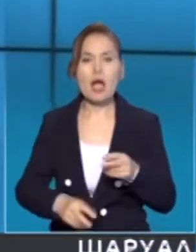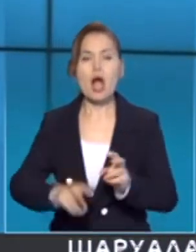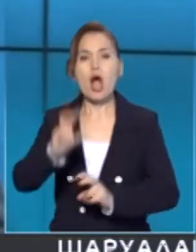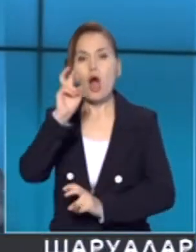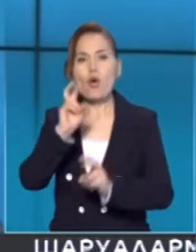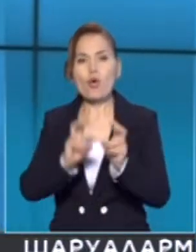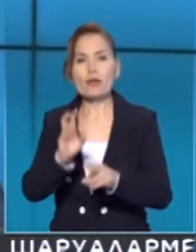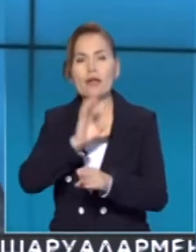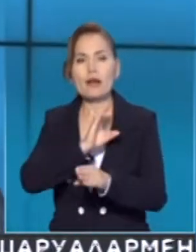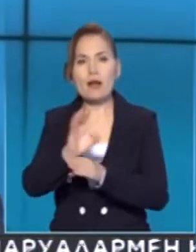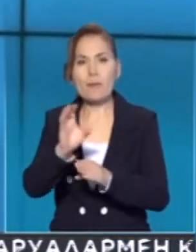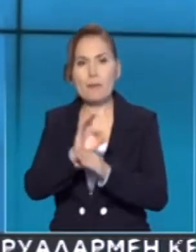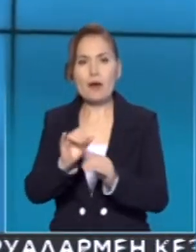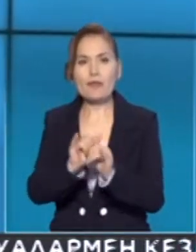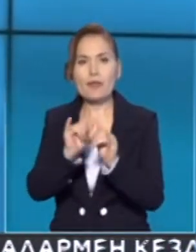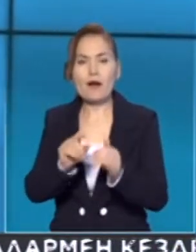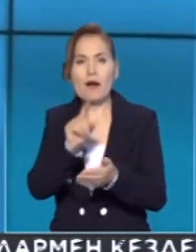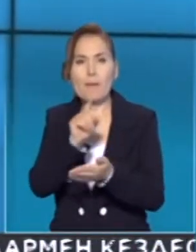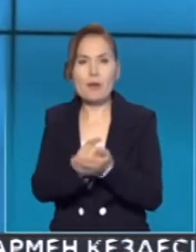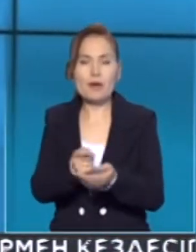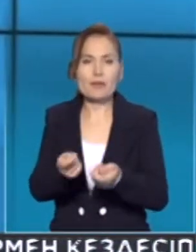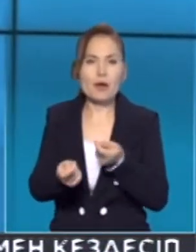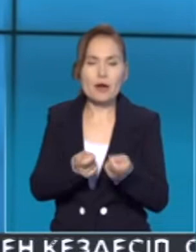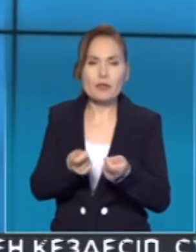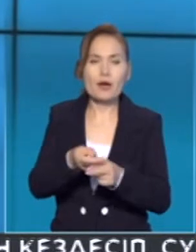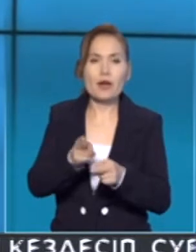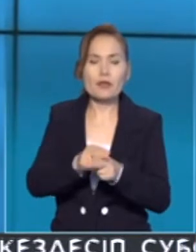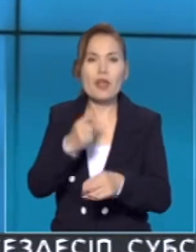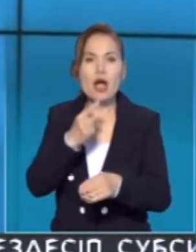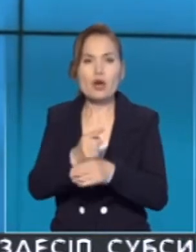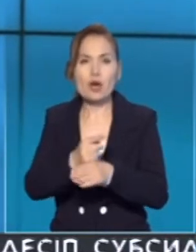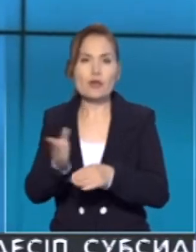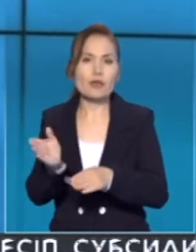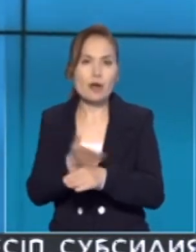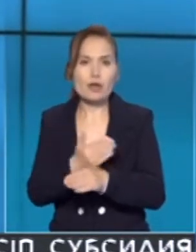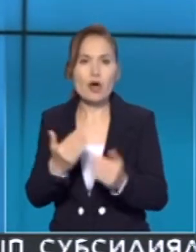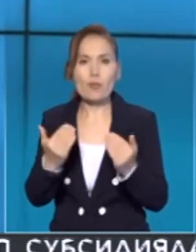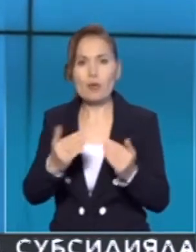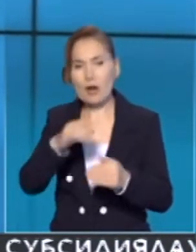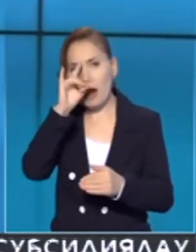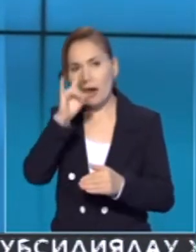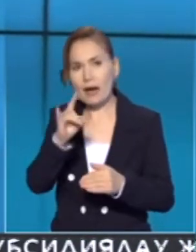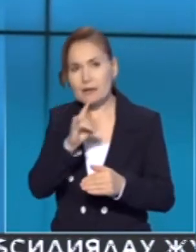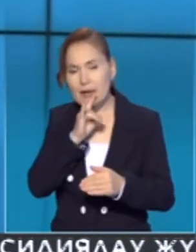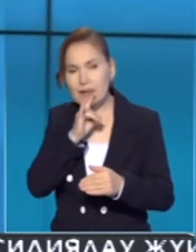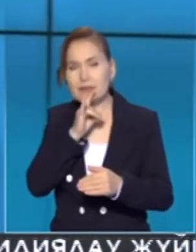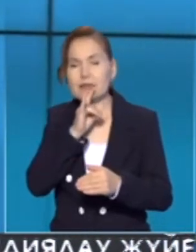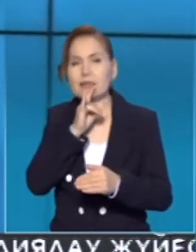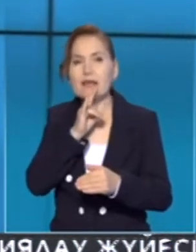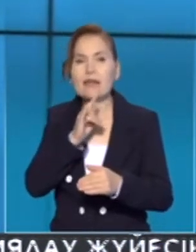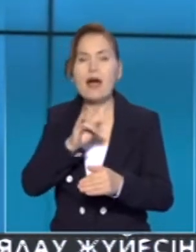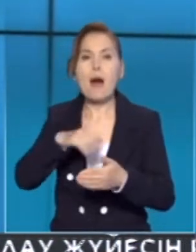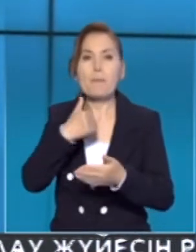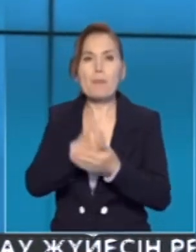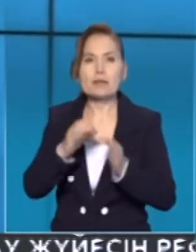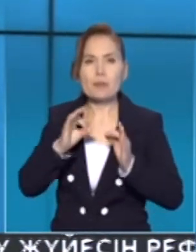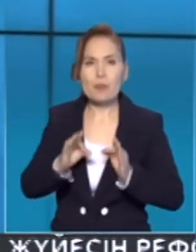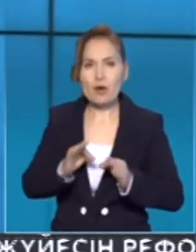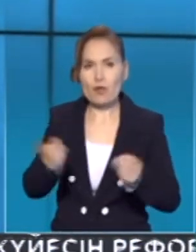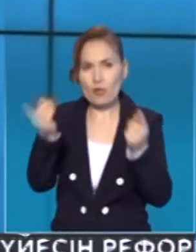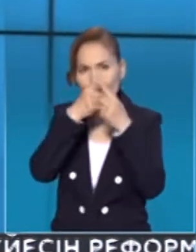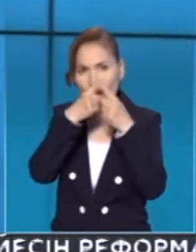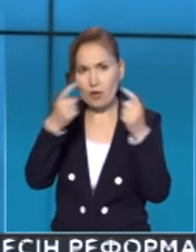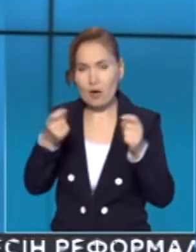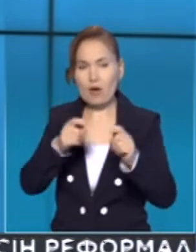Өндүрүшлөрдүн кеңейтилген міндеттемелер операторы шотуна салынган шектеулер алынды. Бул туралы Казакстандын бас прокурору Берик Асылов Твиттердеги парақшасында